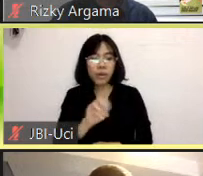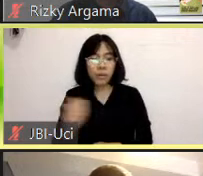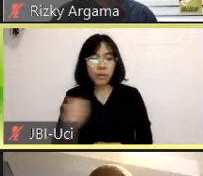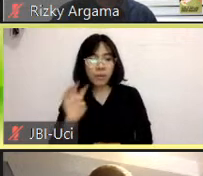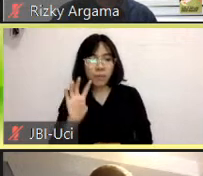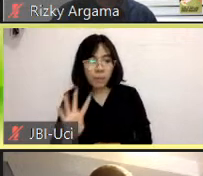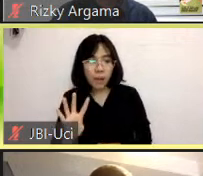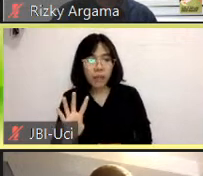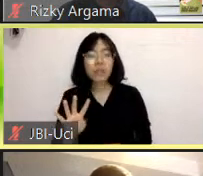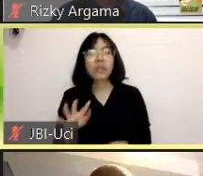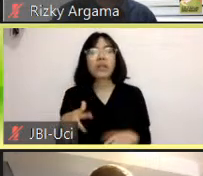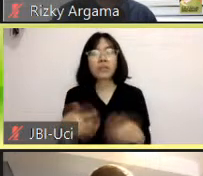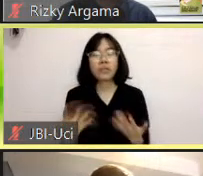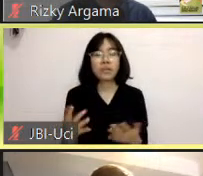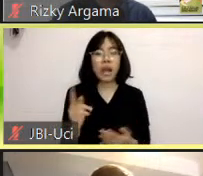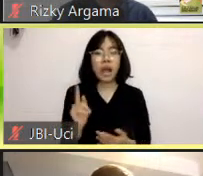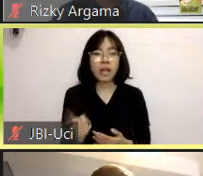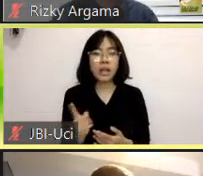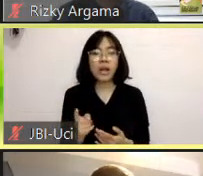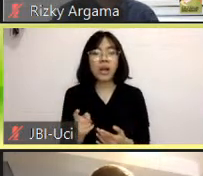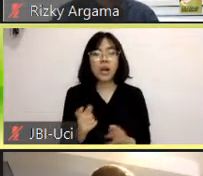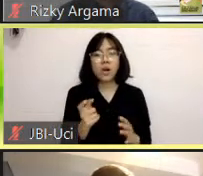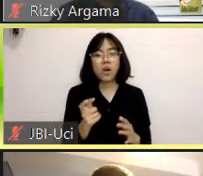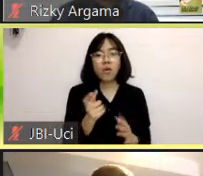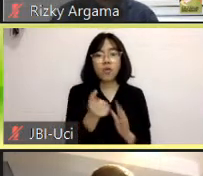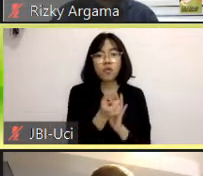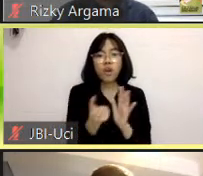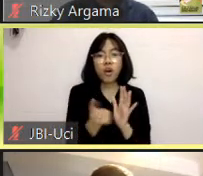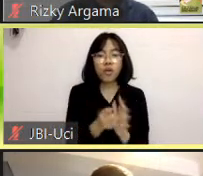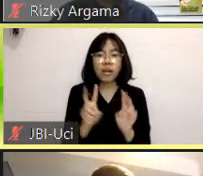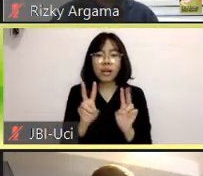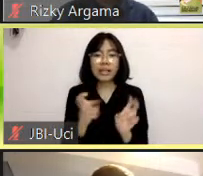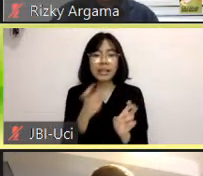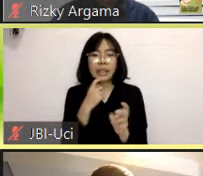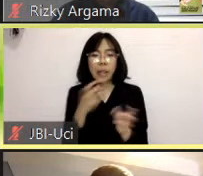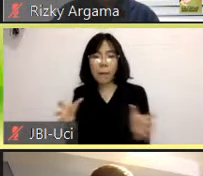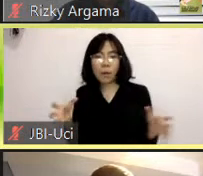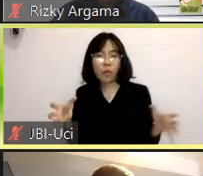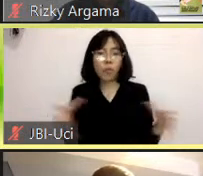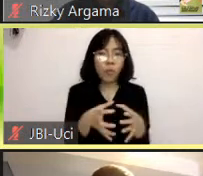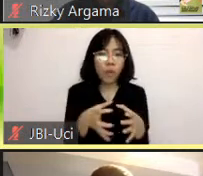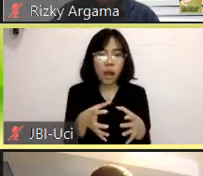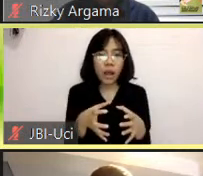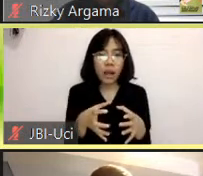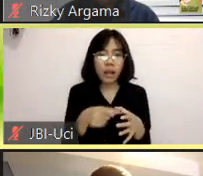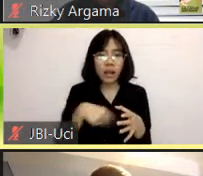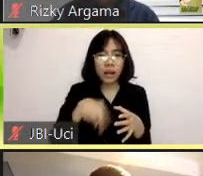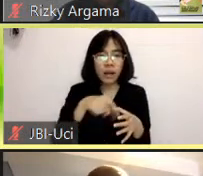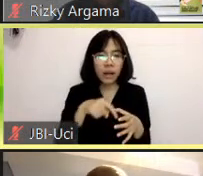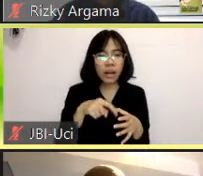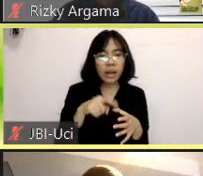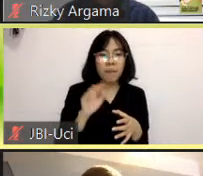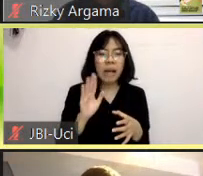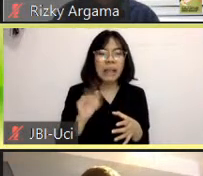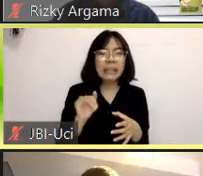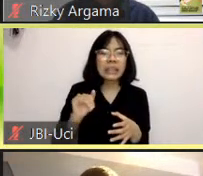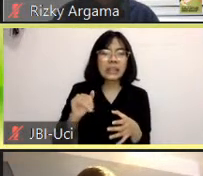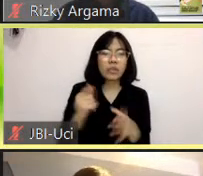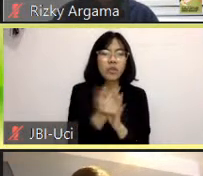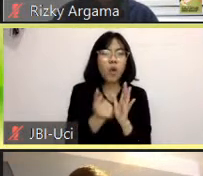undang-undang perkumpulan itu masih Staatsblad tahun 1870, ya, 1870.